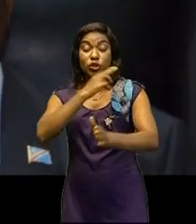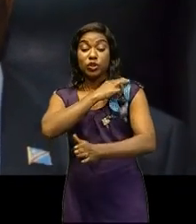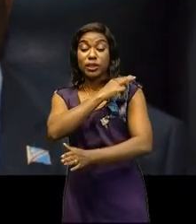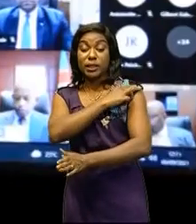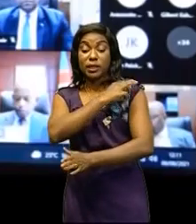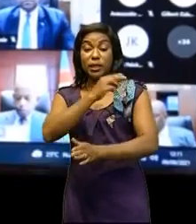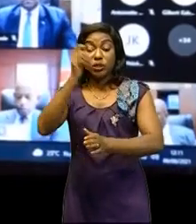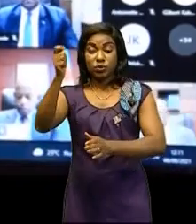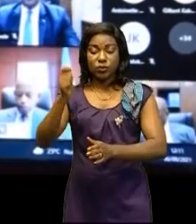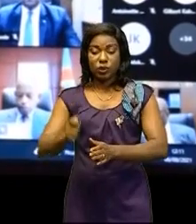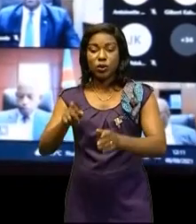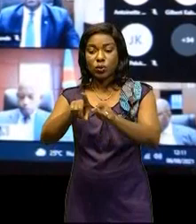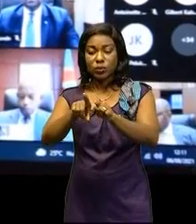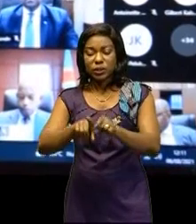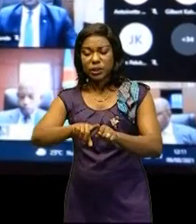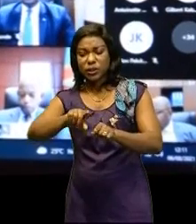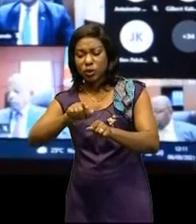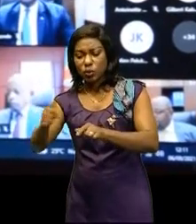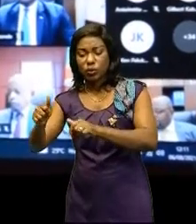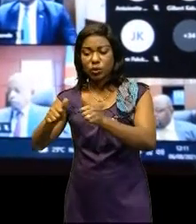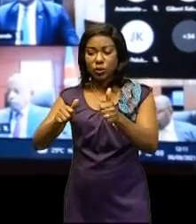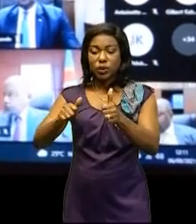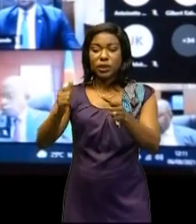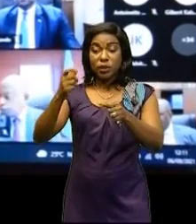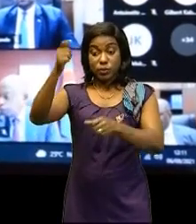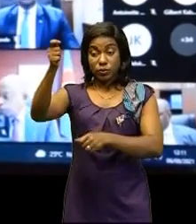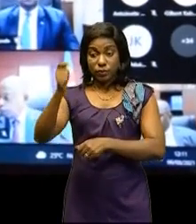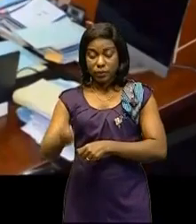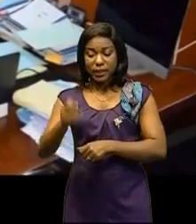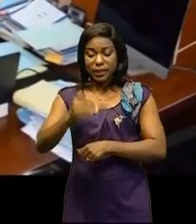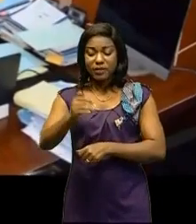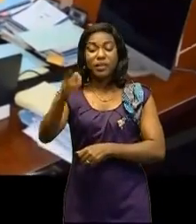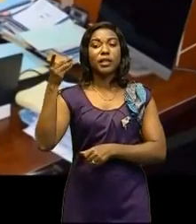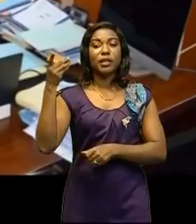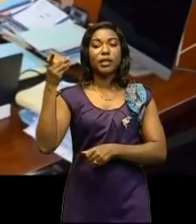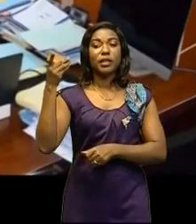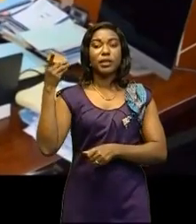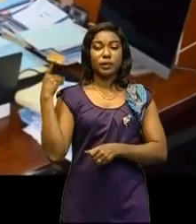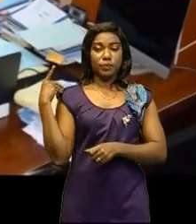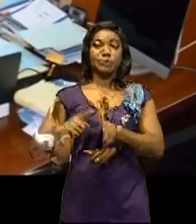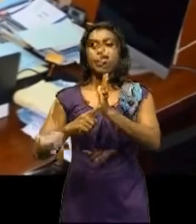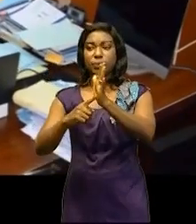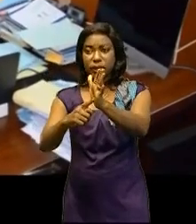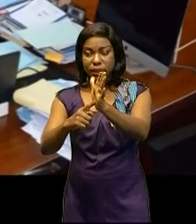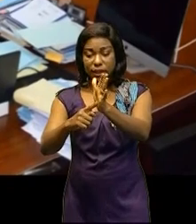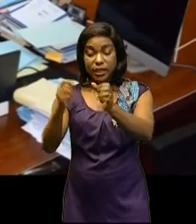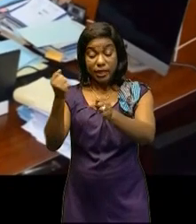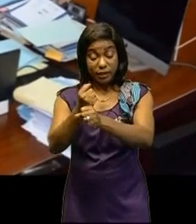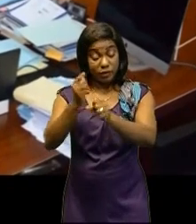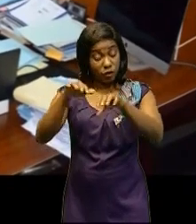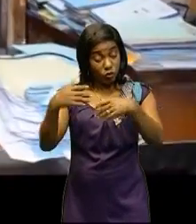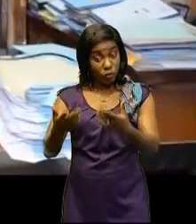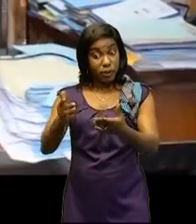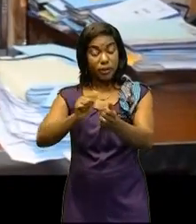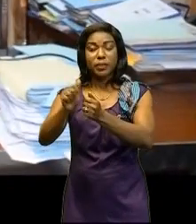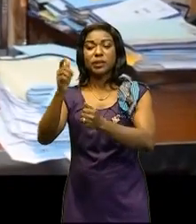quelques membres du haut commandement militaire. Devant les élus du peuple, il a présenté le déroulement des opérations et